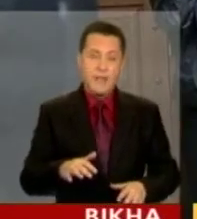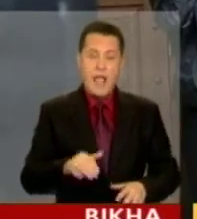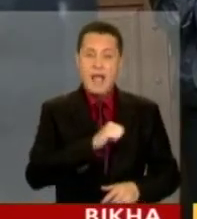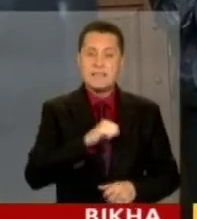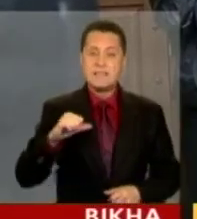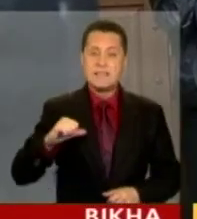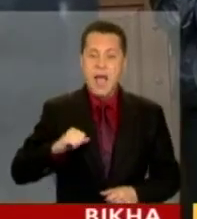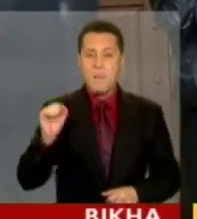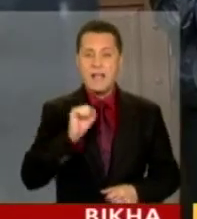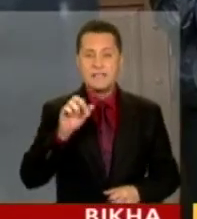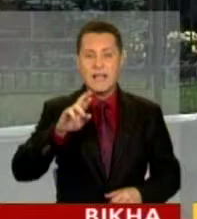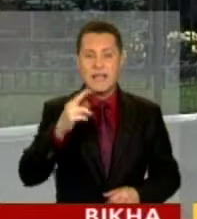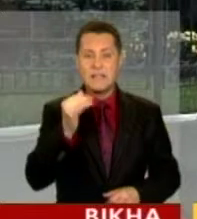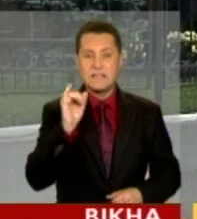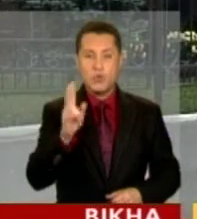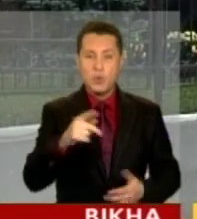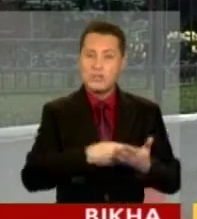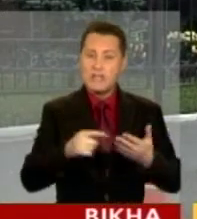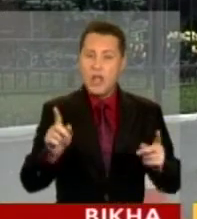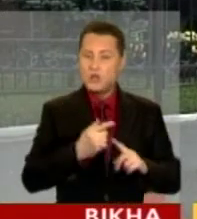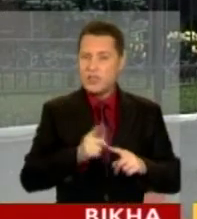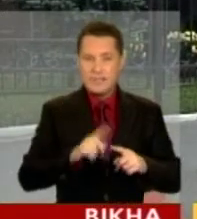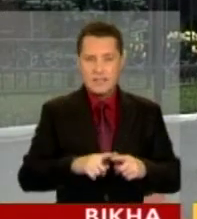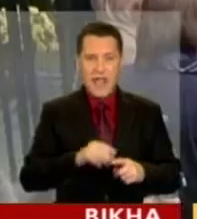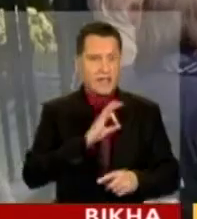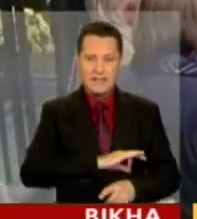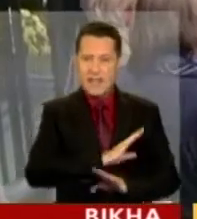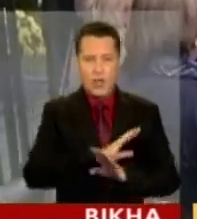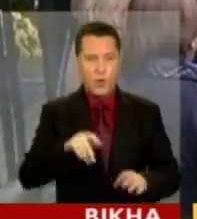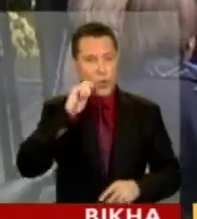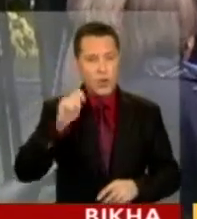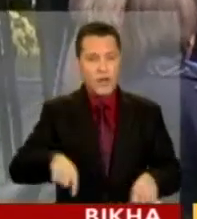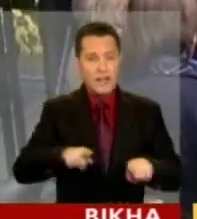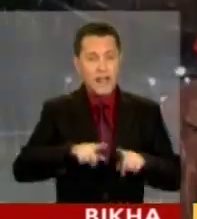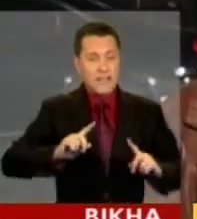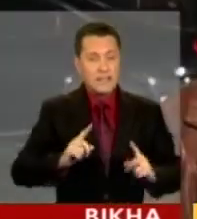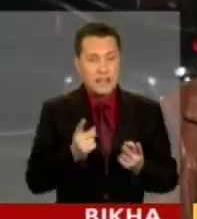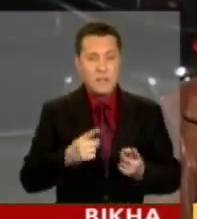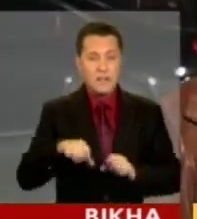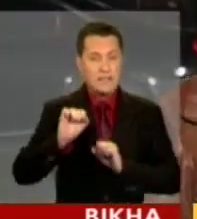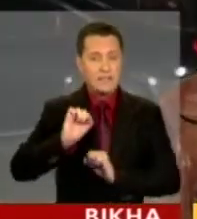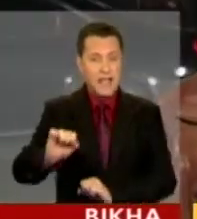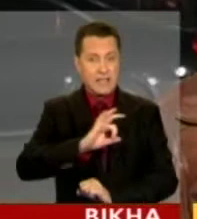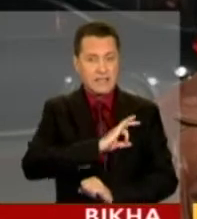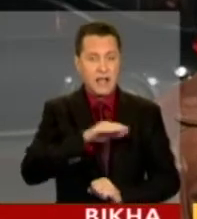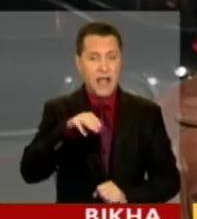сам Арсеній Яценюк зазначив, що це зовсім не на руку Україні таке затримання захисника Тимошенко